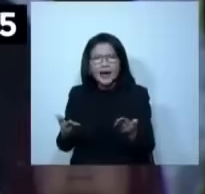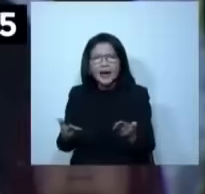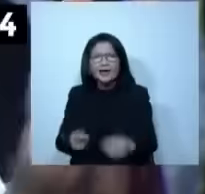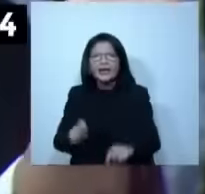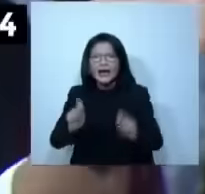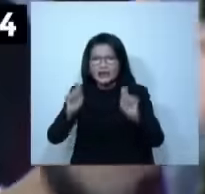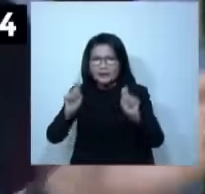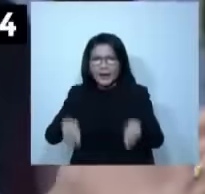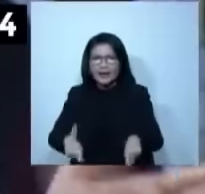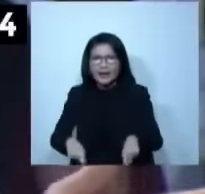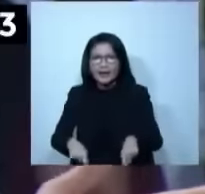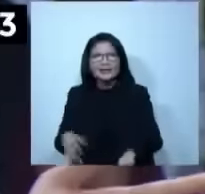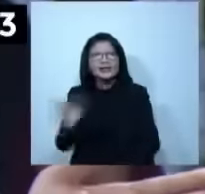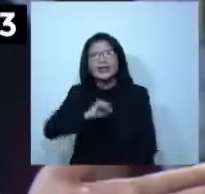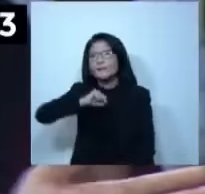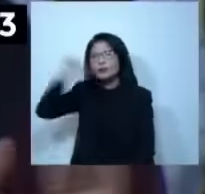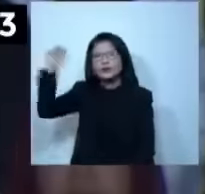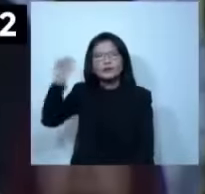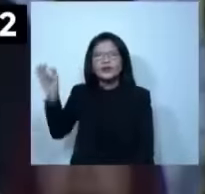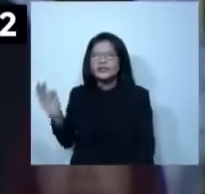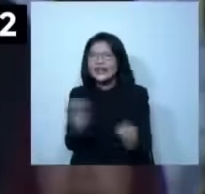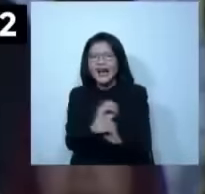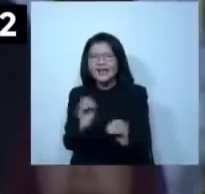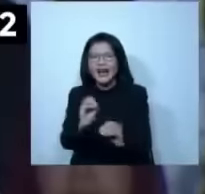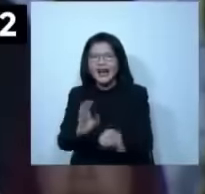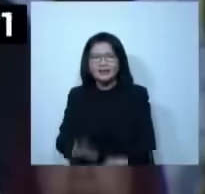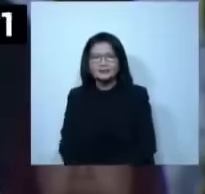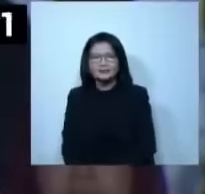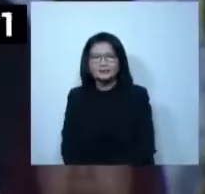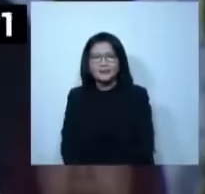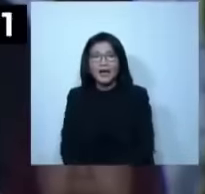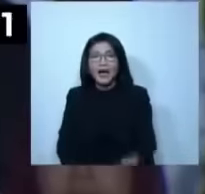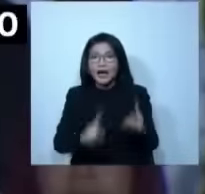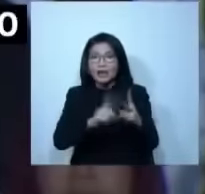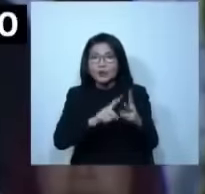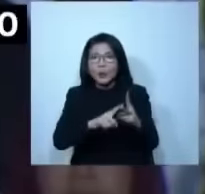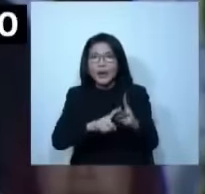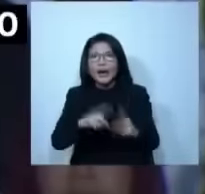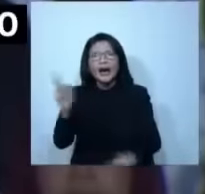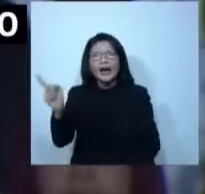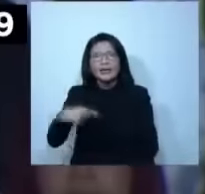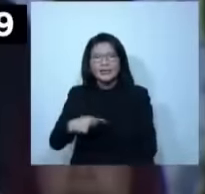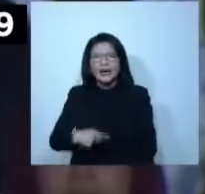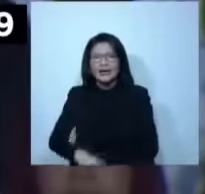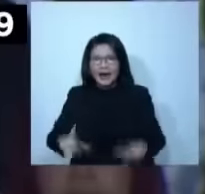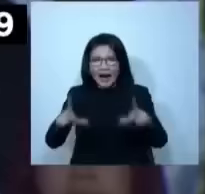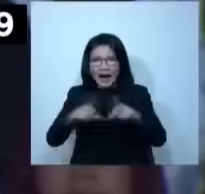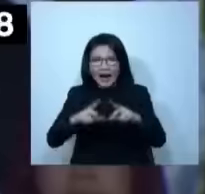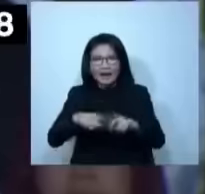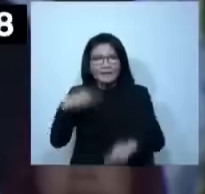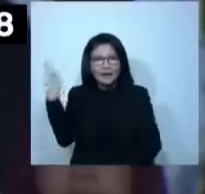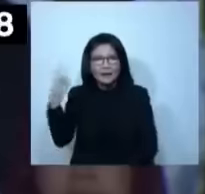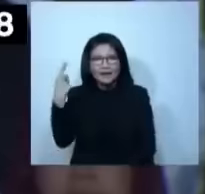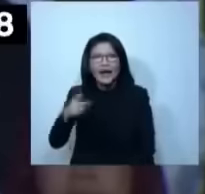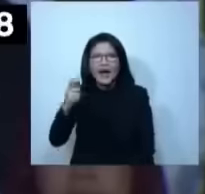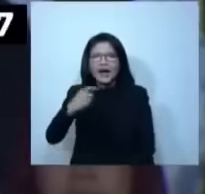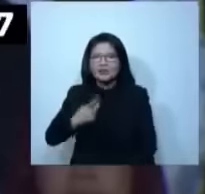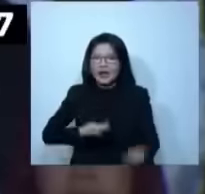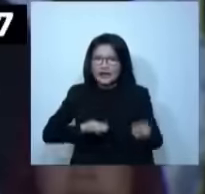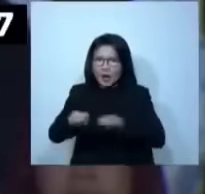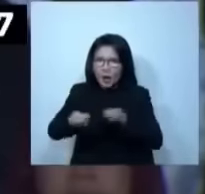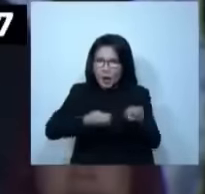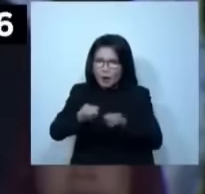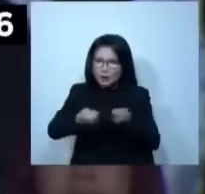menggunakan, sehingga tidak ada lagi protes pada soal itu. Kedua, dari sisi aparaturnya, mesti ada kontrol